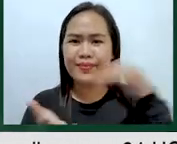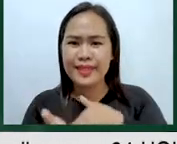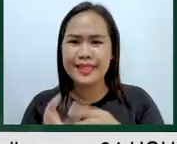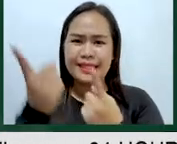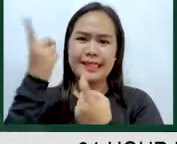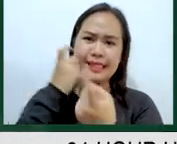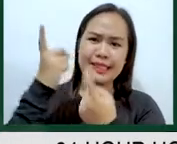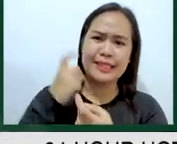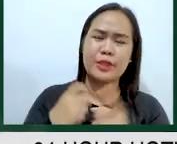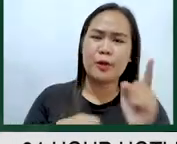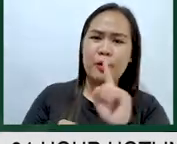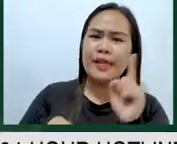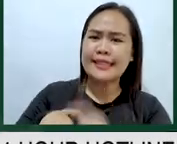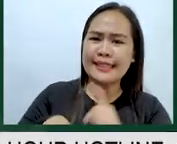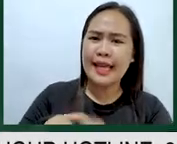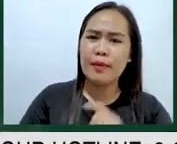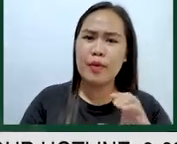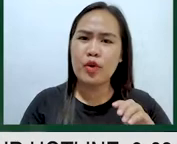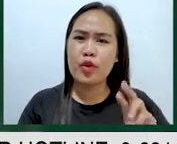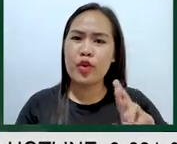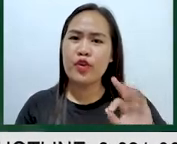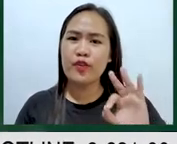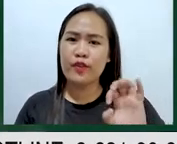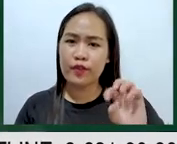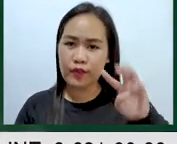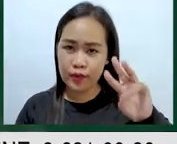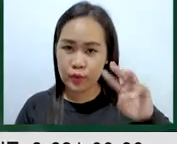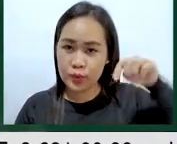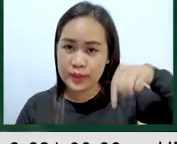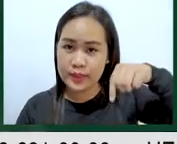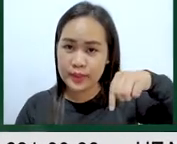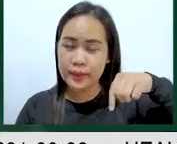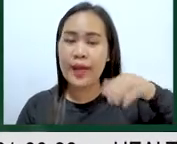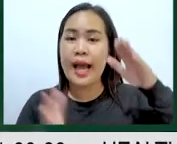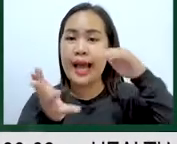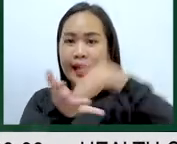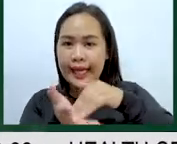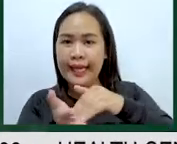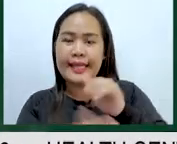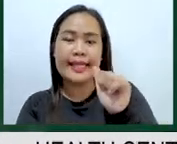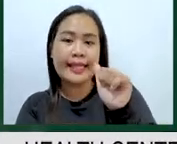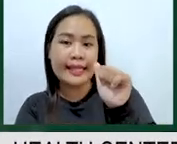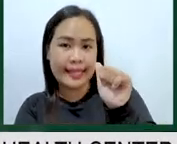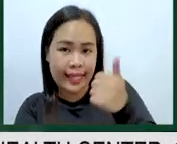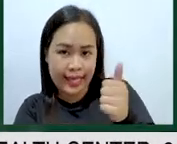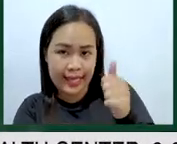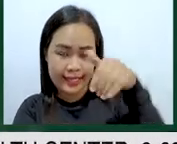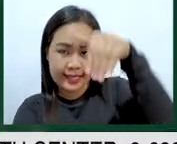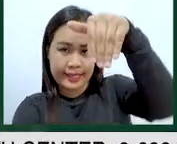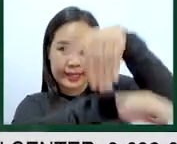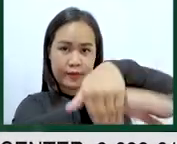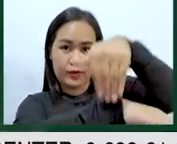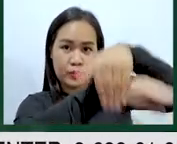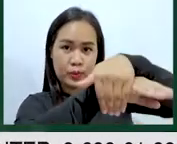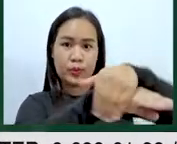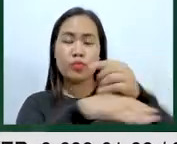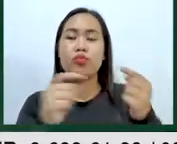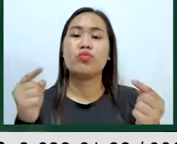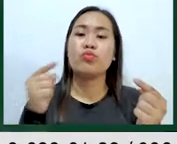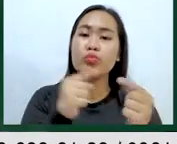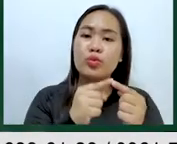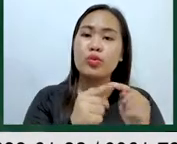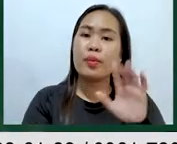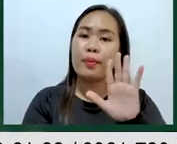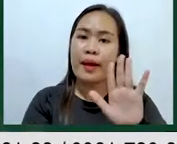atin? Okay, siguro. Okay, so ayan na po ha, 10 p.m. to 5 a.m. No? Hindi ko alam kung saan din kayo